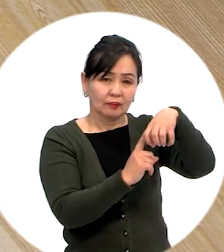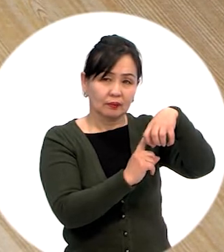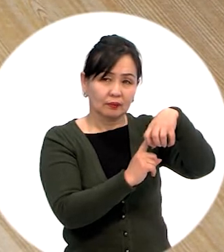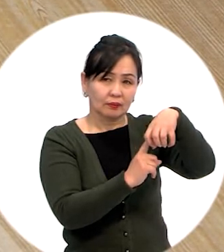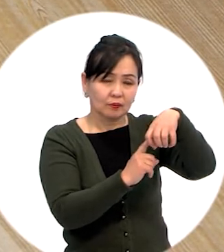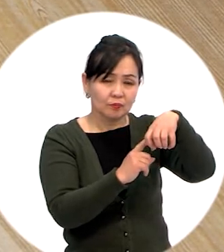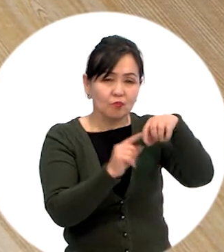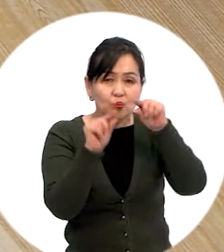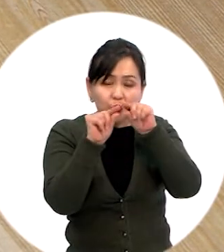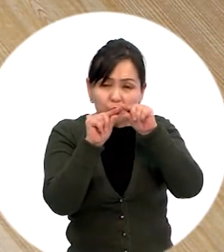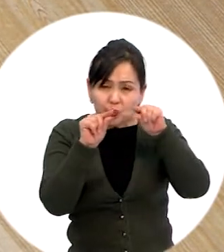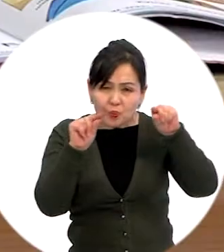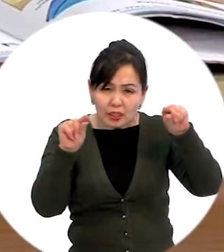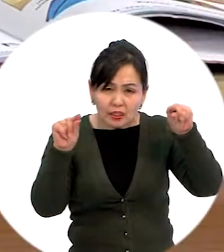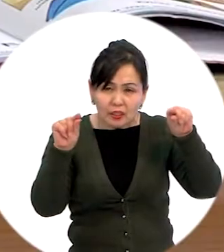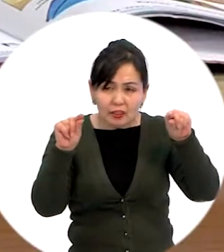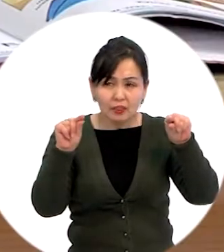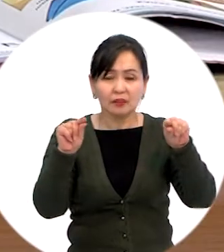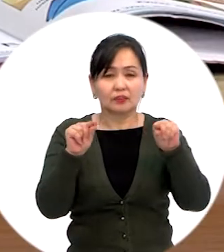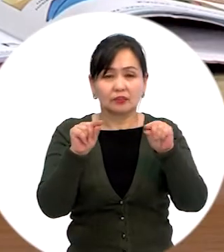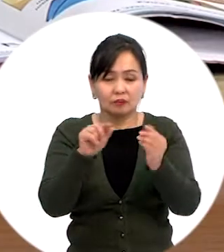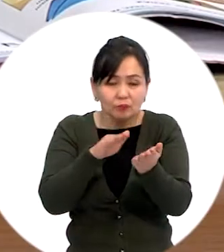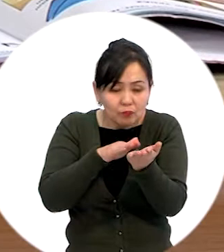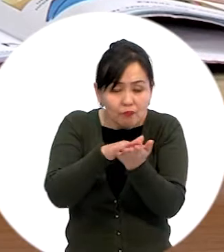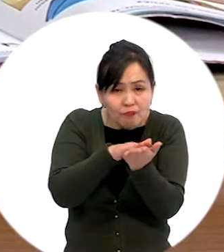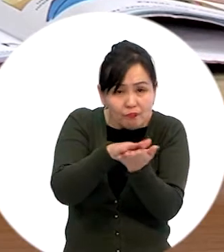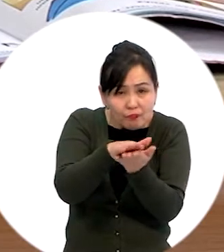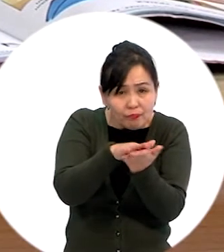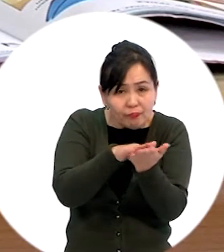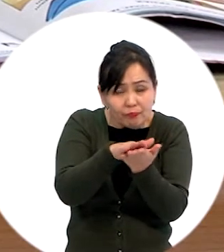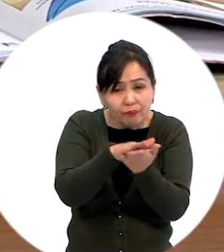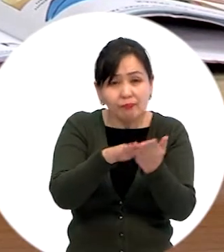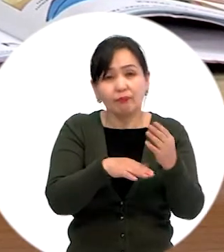за маш нарийнхан сүүй бүдэрэ.